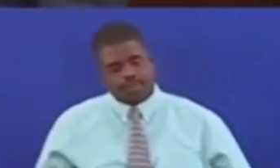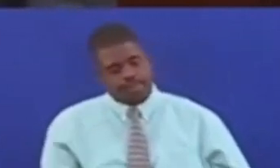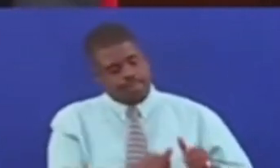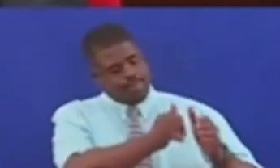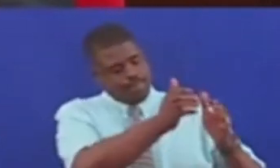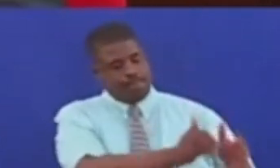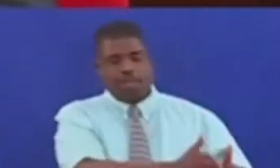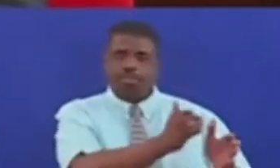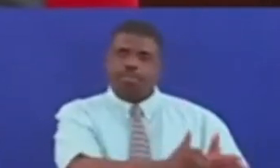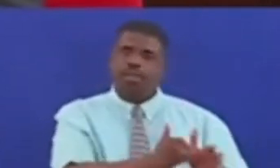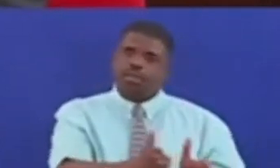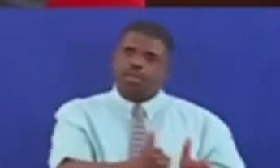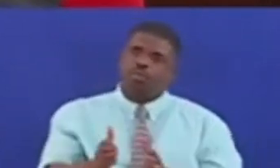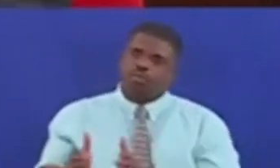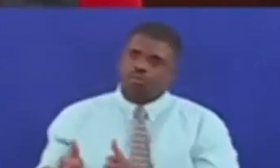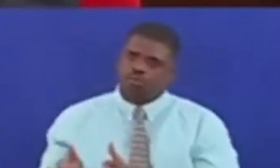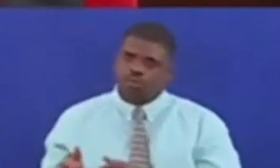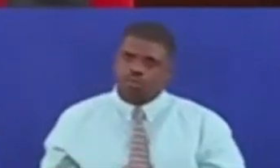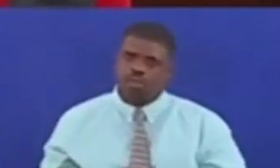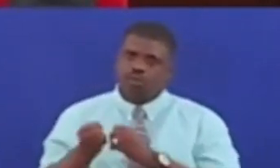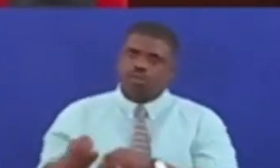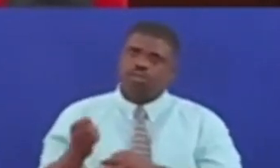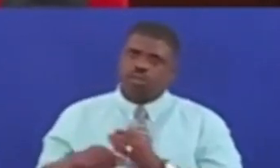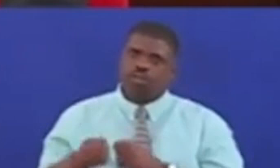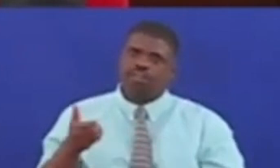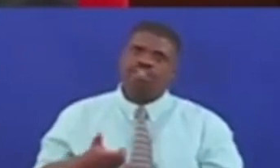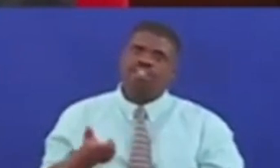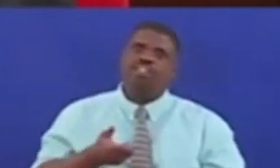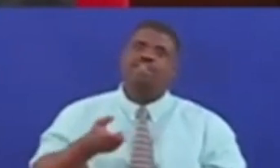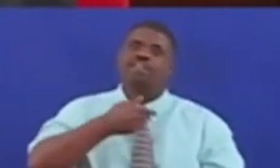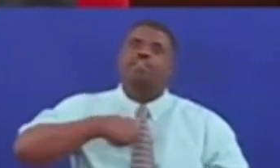mipango ambayo inaelekezwa kwenye vijiji vyetu.